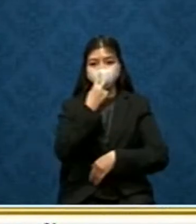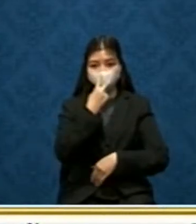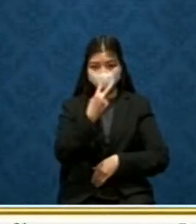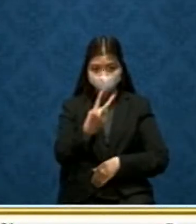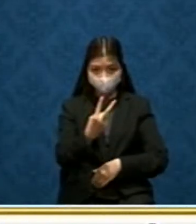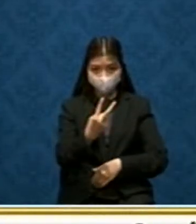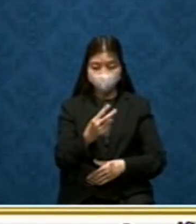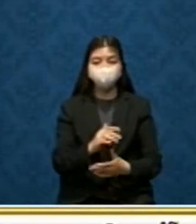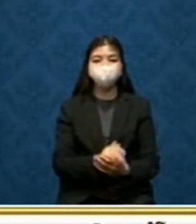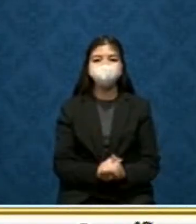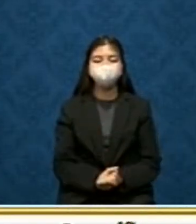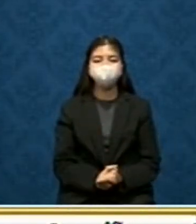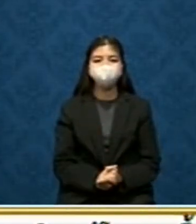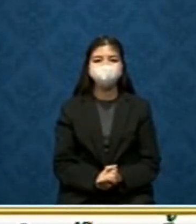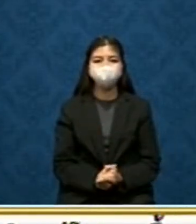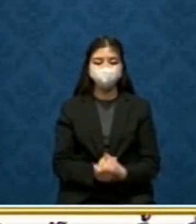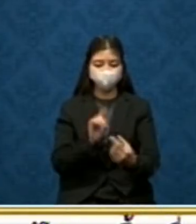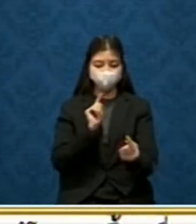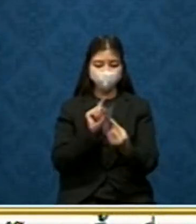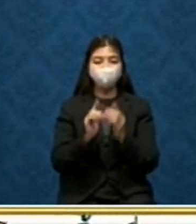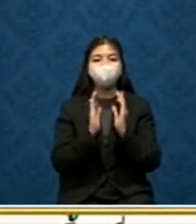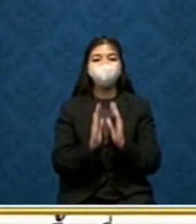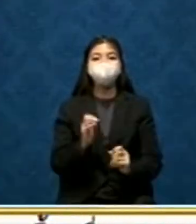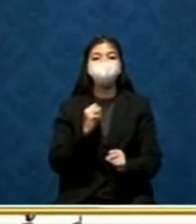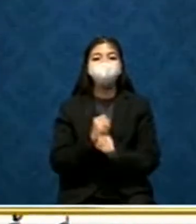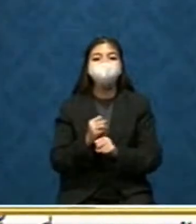ได้ดูว่านักการเมือง